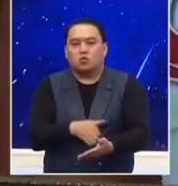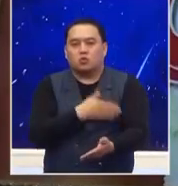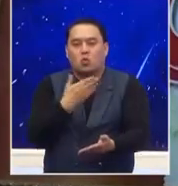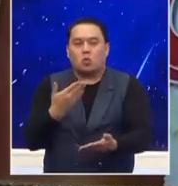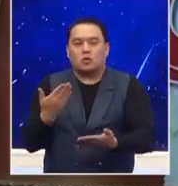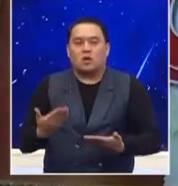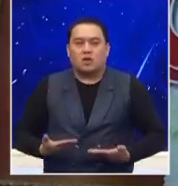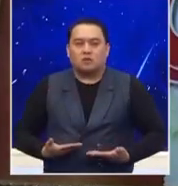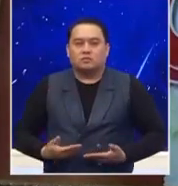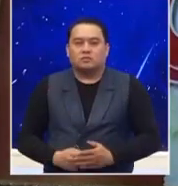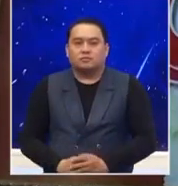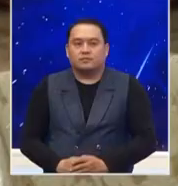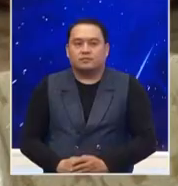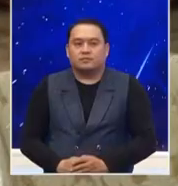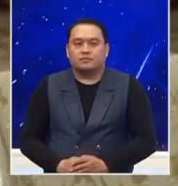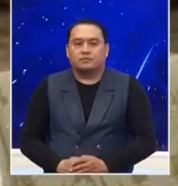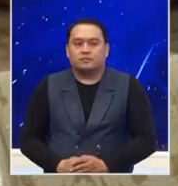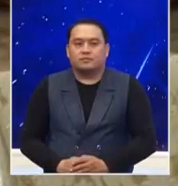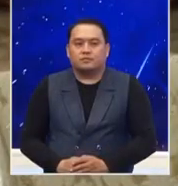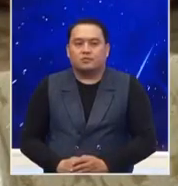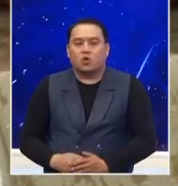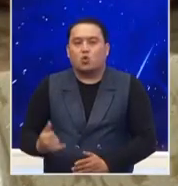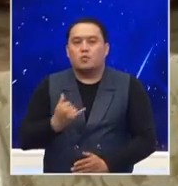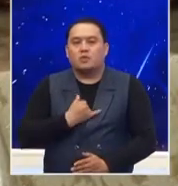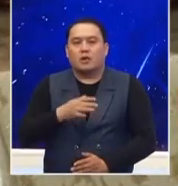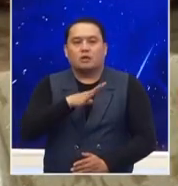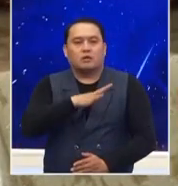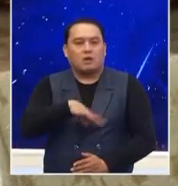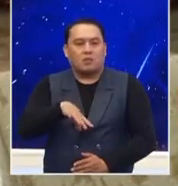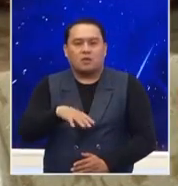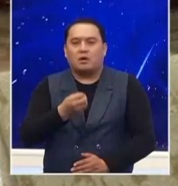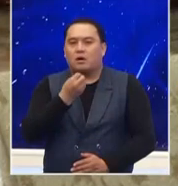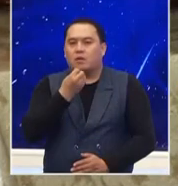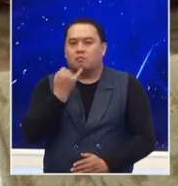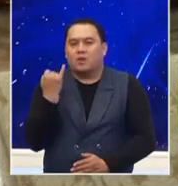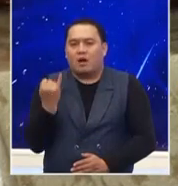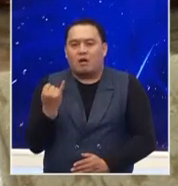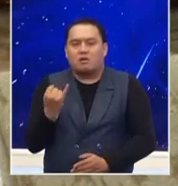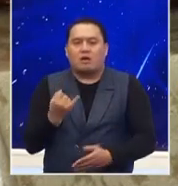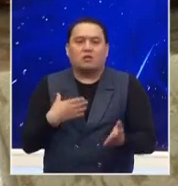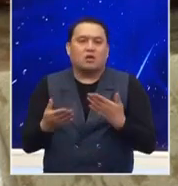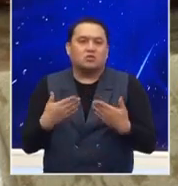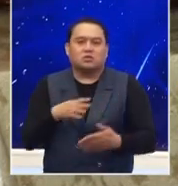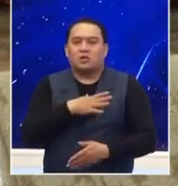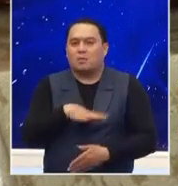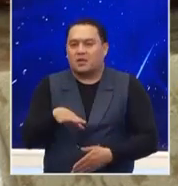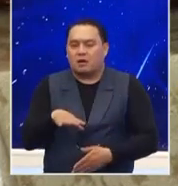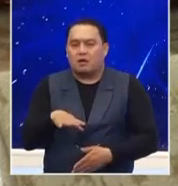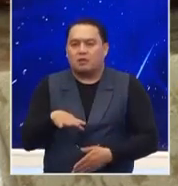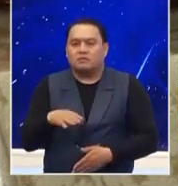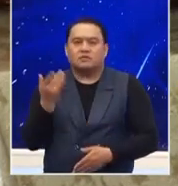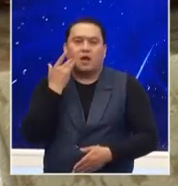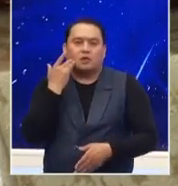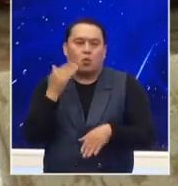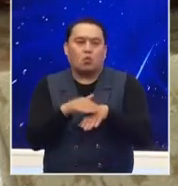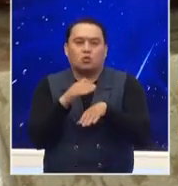своего долголетия. У меня не было никаких плохих отношений с коллективом. У меня всегда были